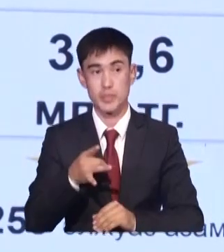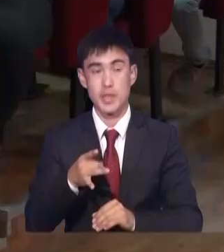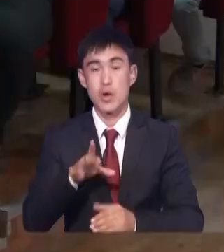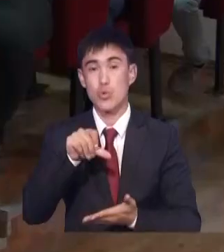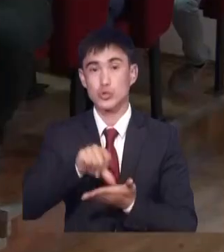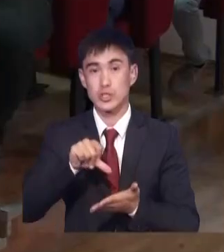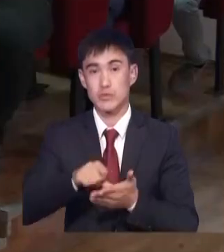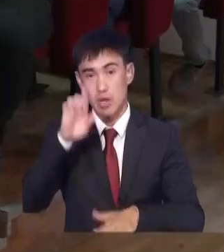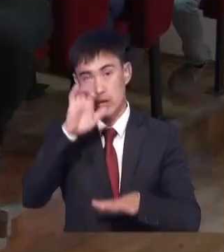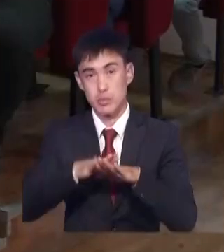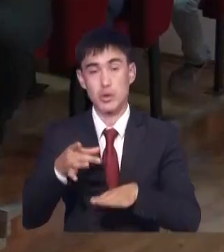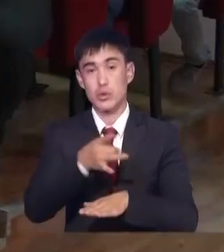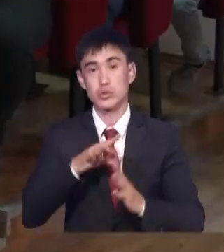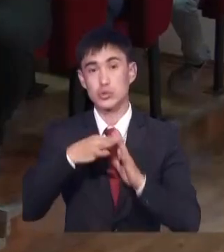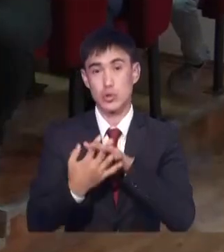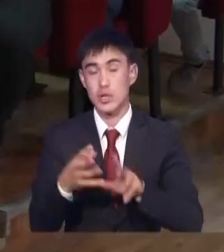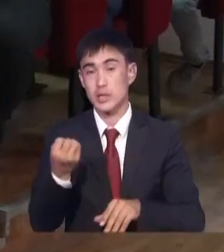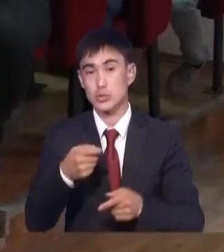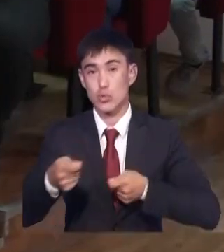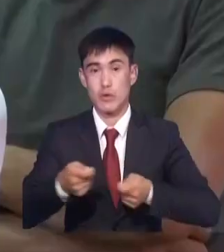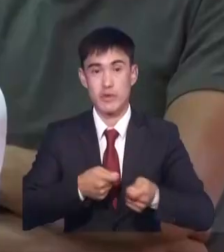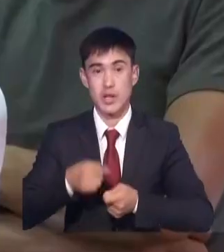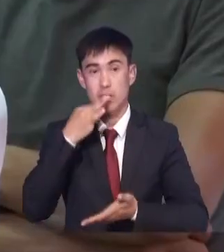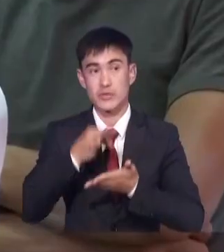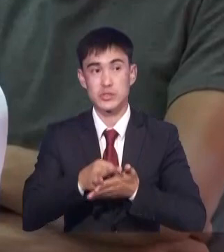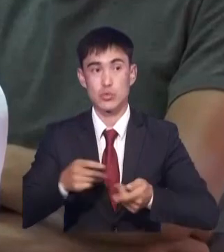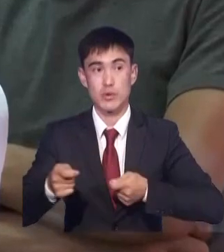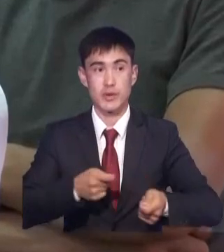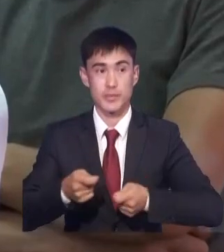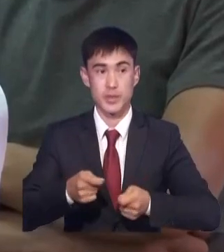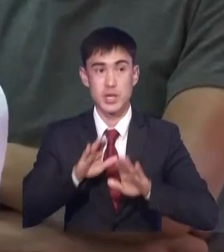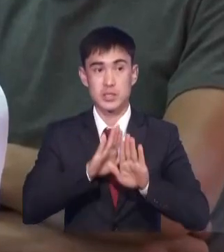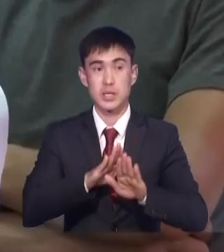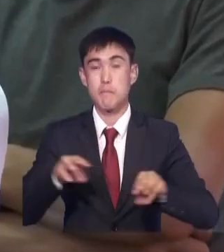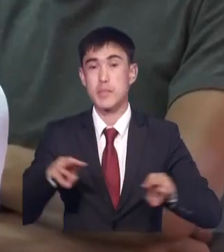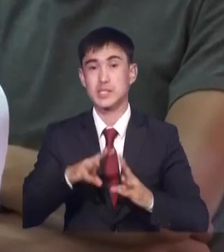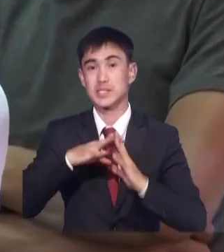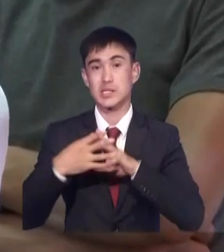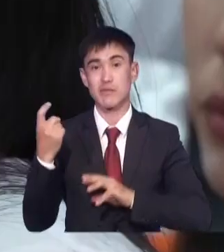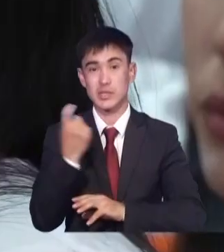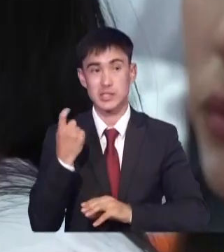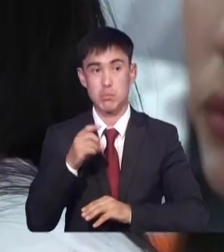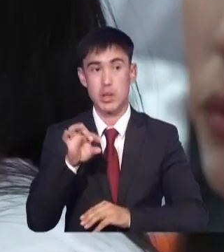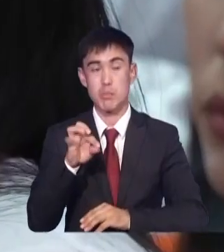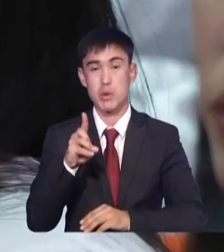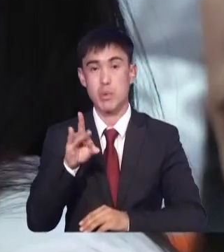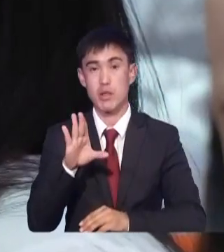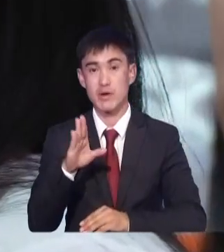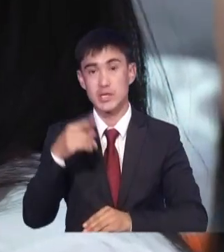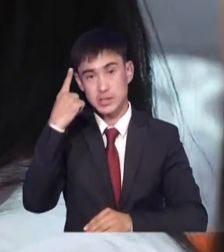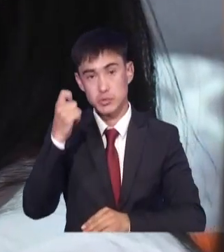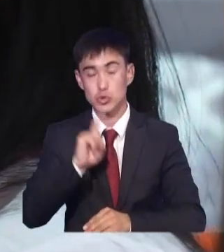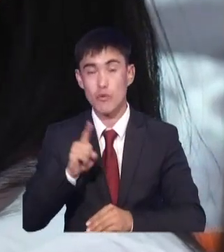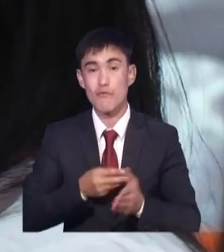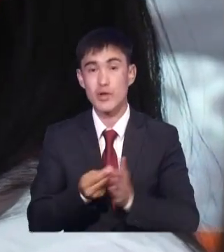приняли участие акимы районов и сел, а также руководители ответственных управлений. Заместитель министра сельского хозяйства Баглан Бекбаов сообщил,